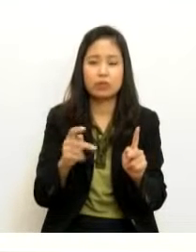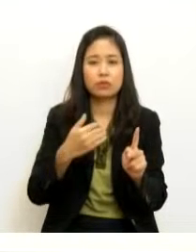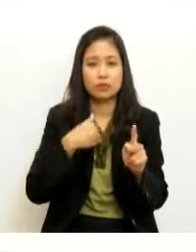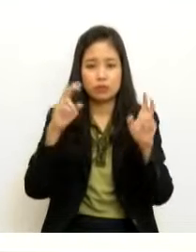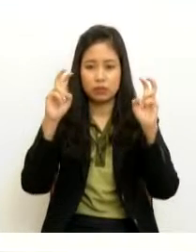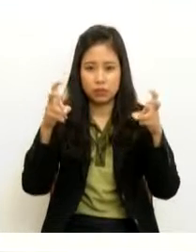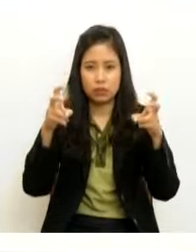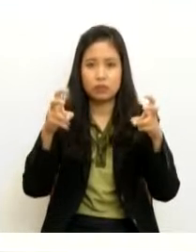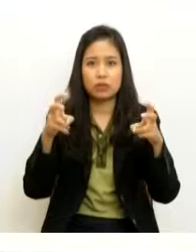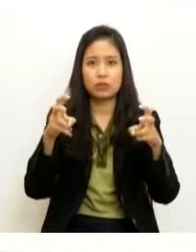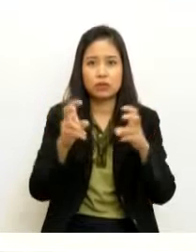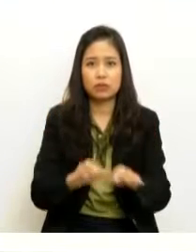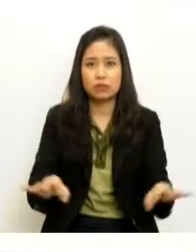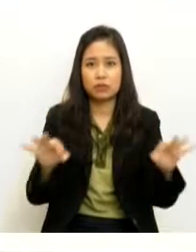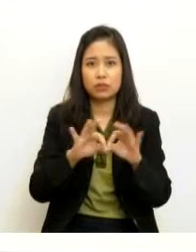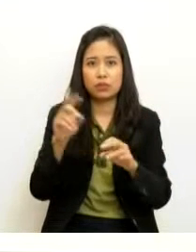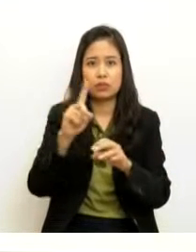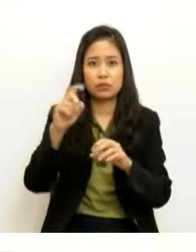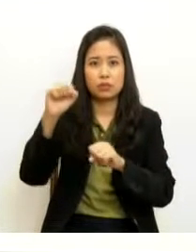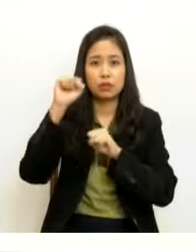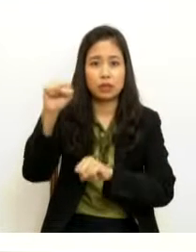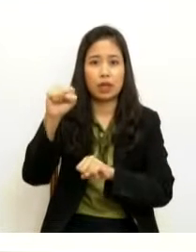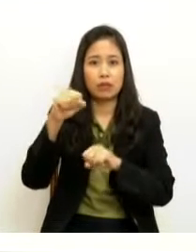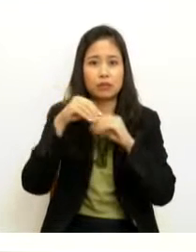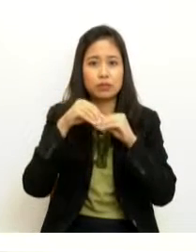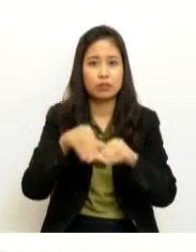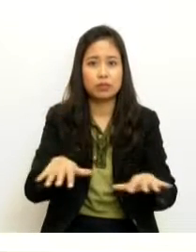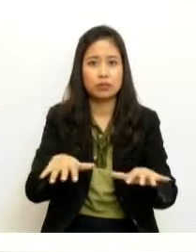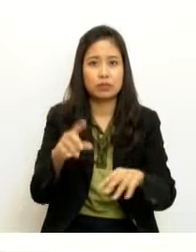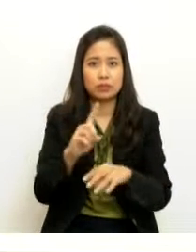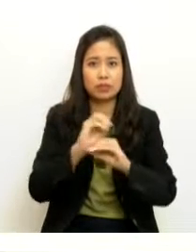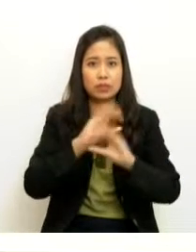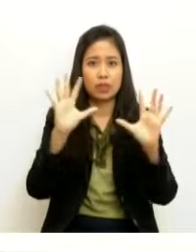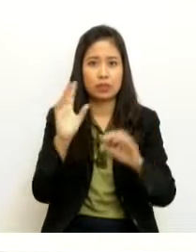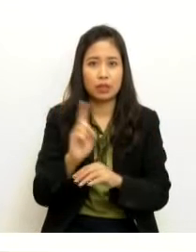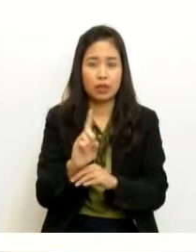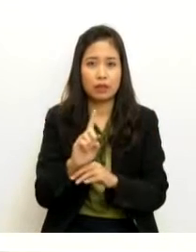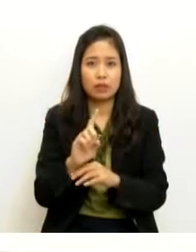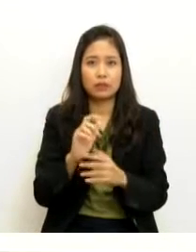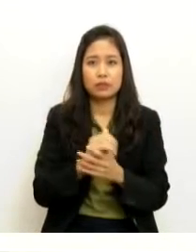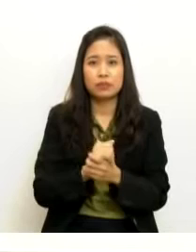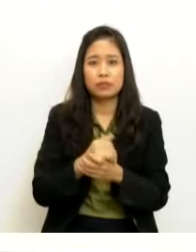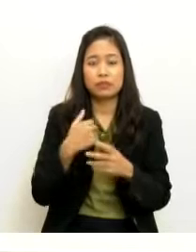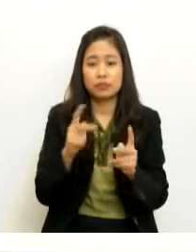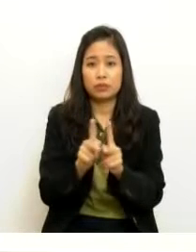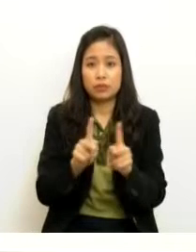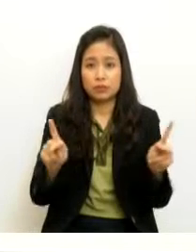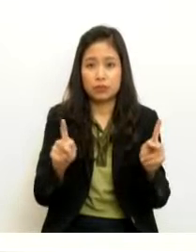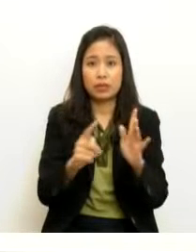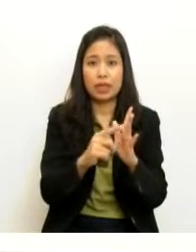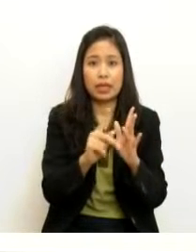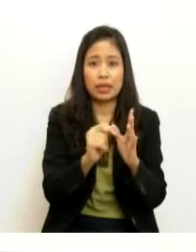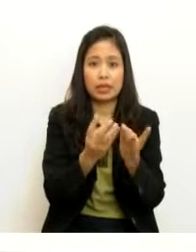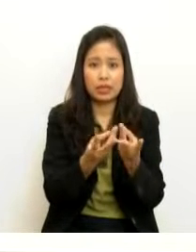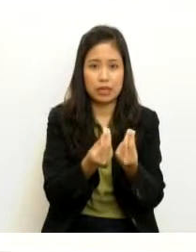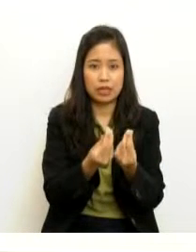งอยู่ในตัวประกาศไม่เคลียร์หรือไม่ชัดเจนก็คือเมื่อคณะกรรมการระดับเขตได้